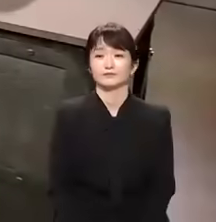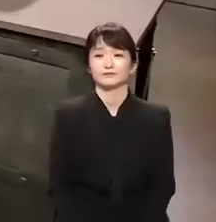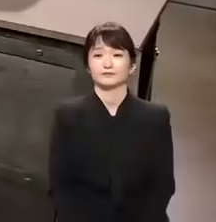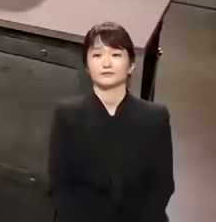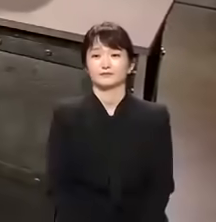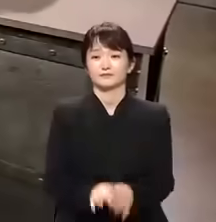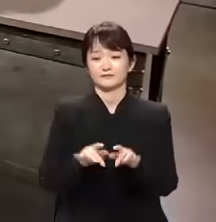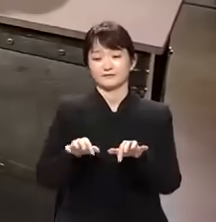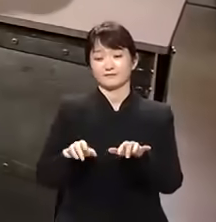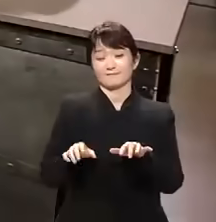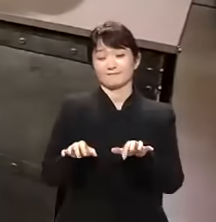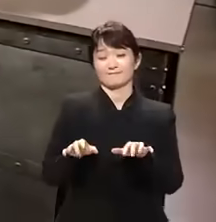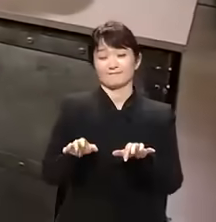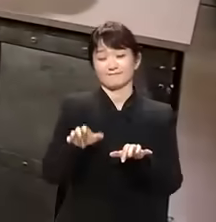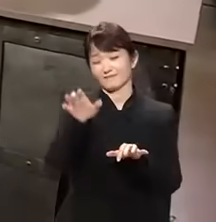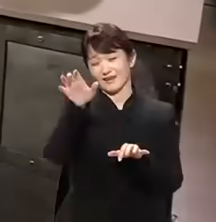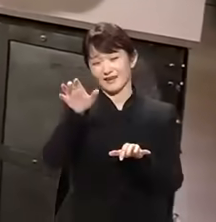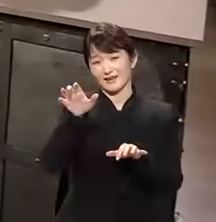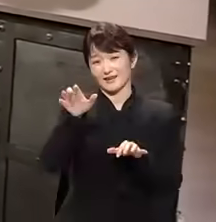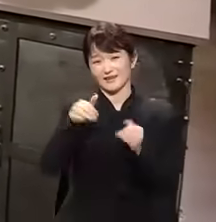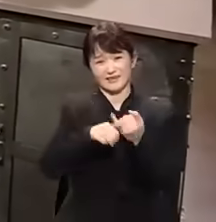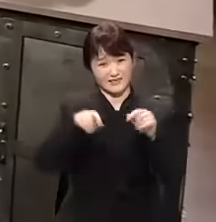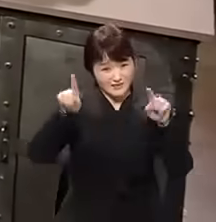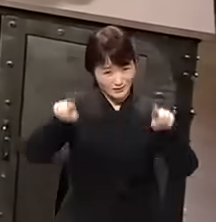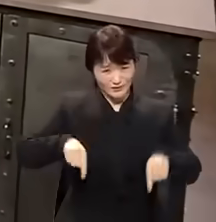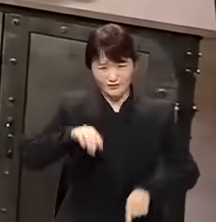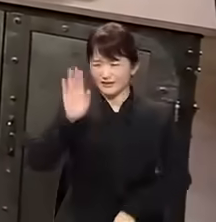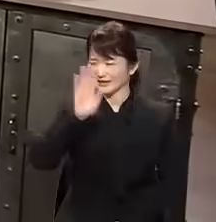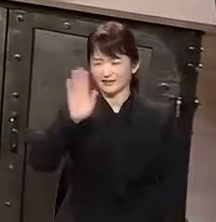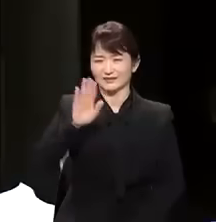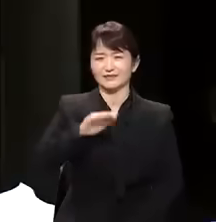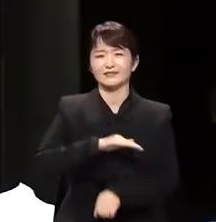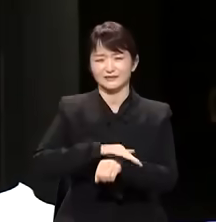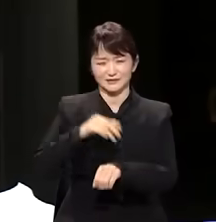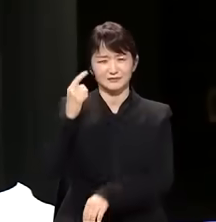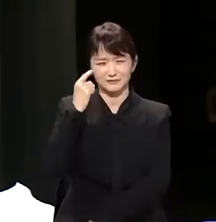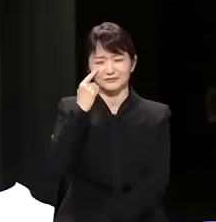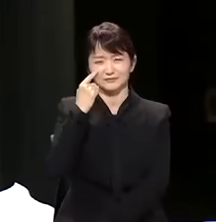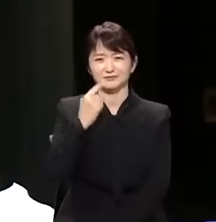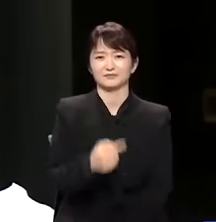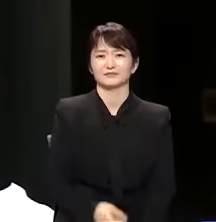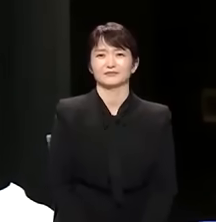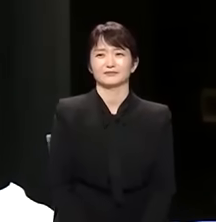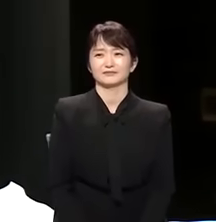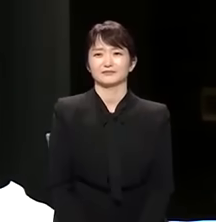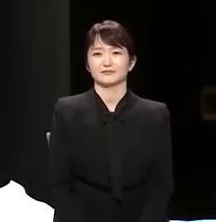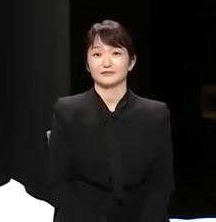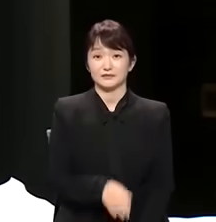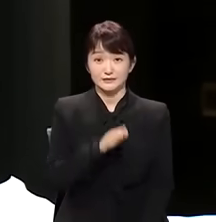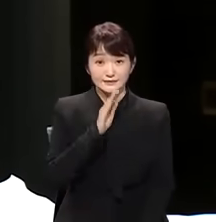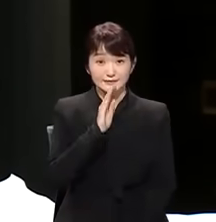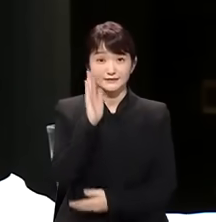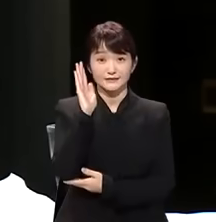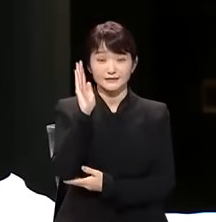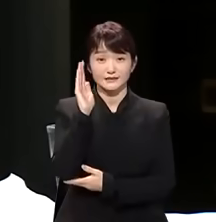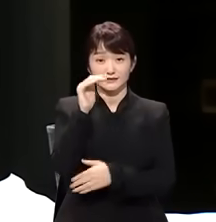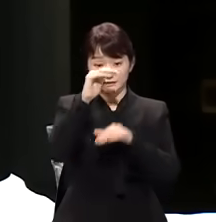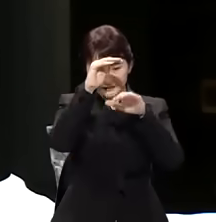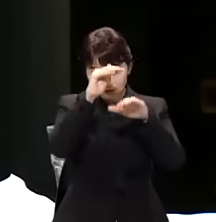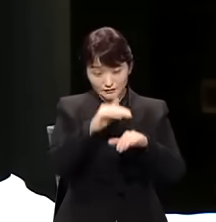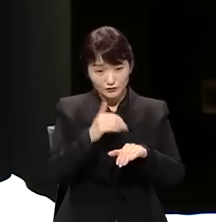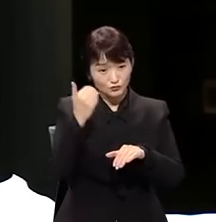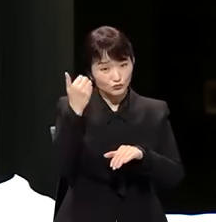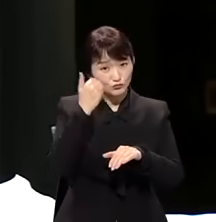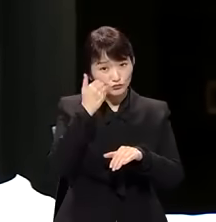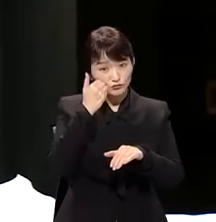채팅창은 벌써 이혼 들어보세요 제발 좀 들어보세요 자 실제 사연을 당사자 특정